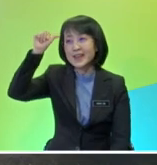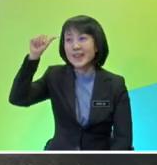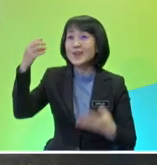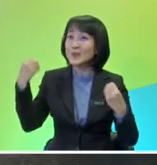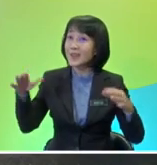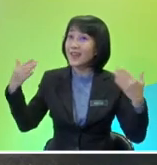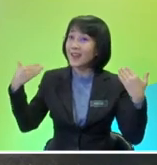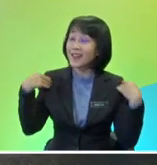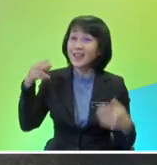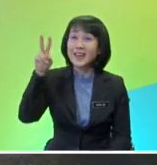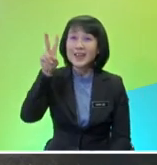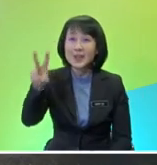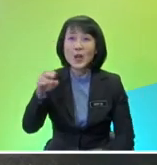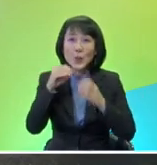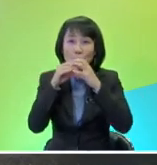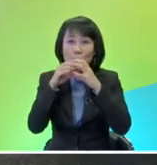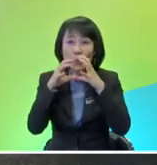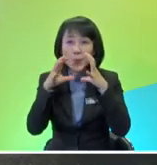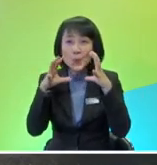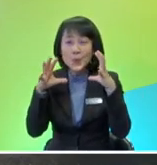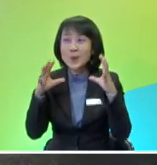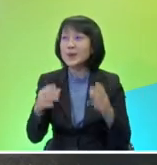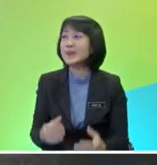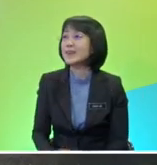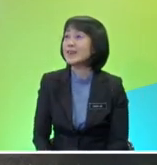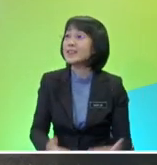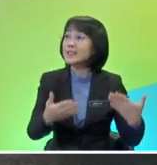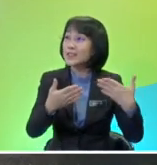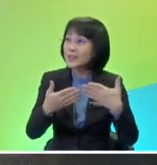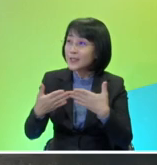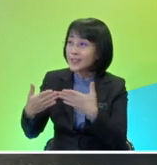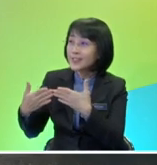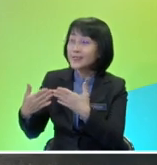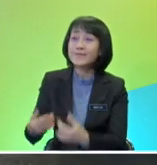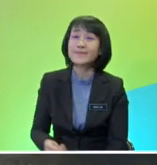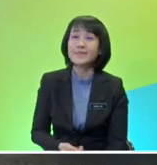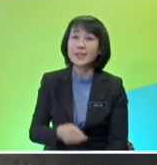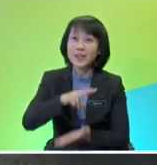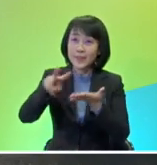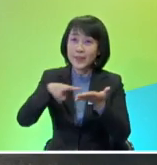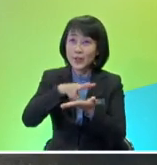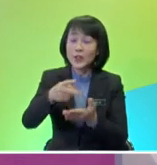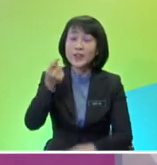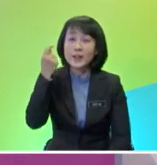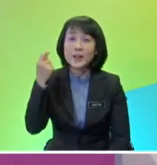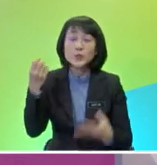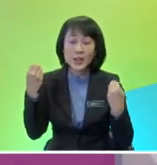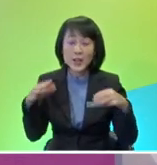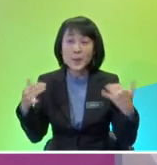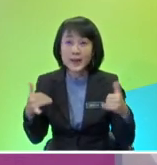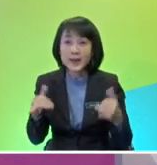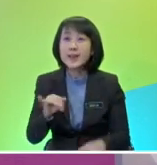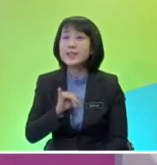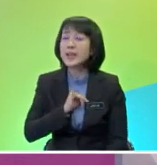ada dua balon. Baiklah, okay. Seterusnya. Jadi video tadi telah pun dimainkan, maka